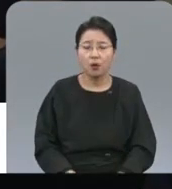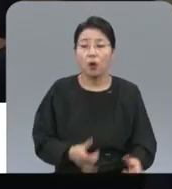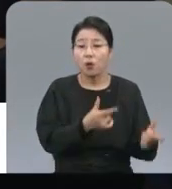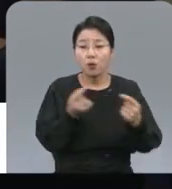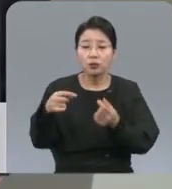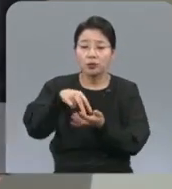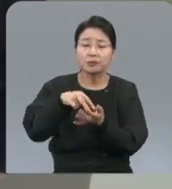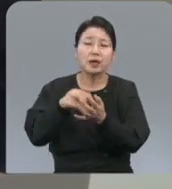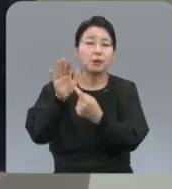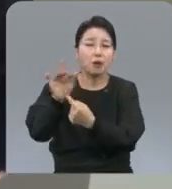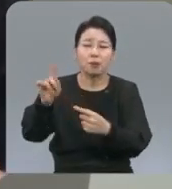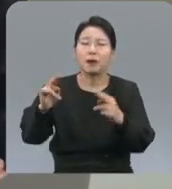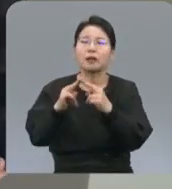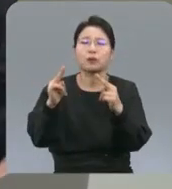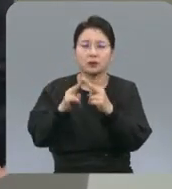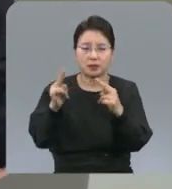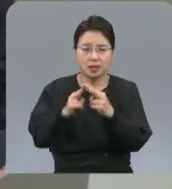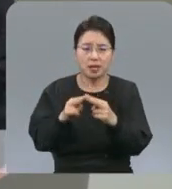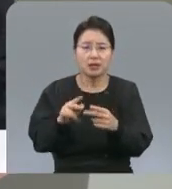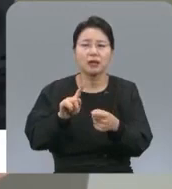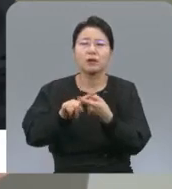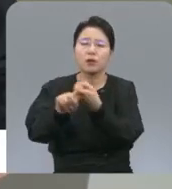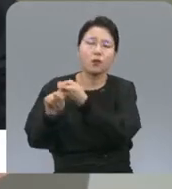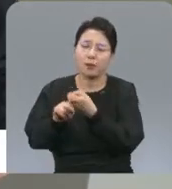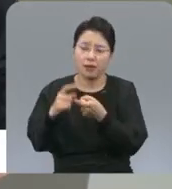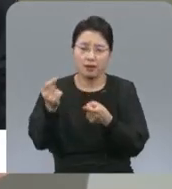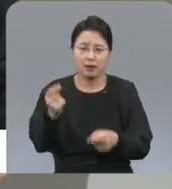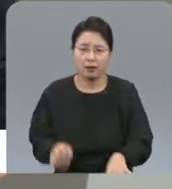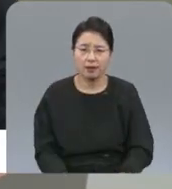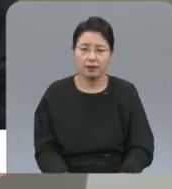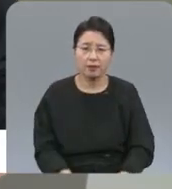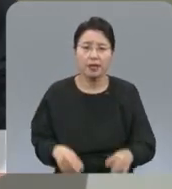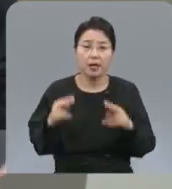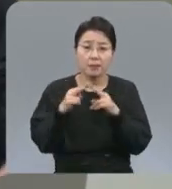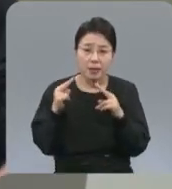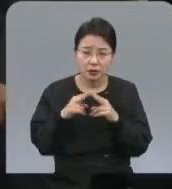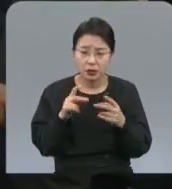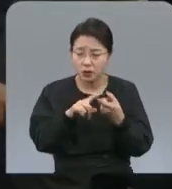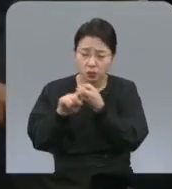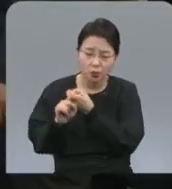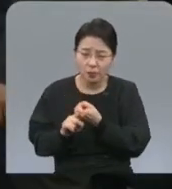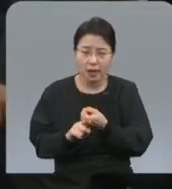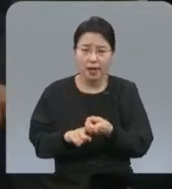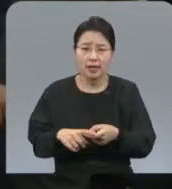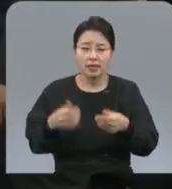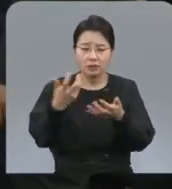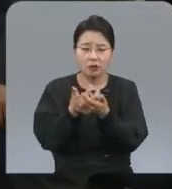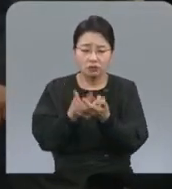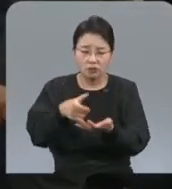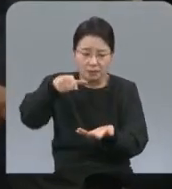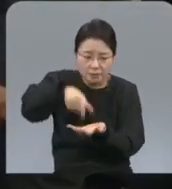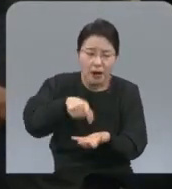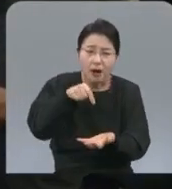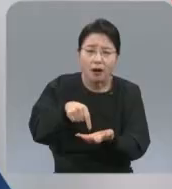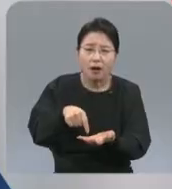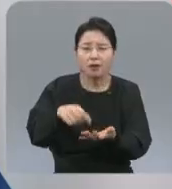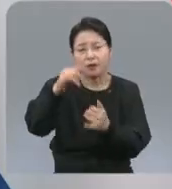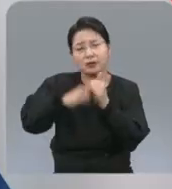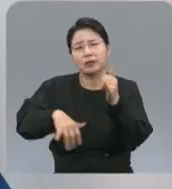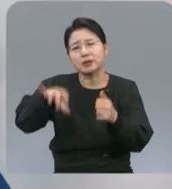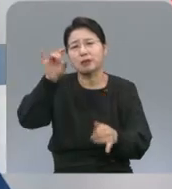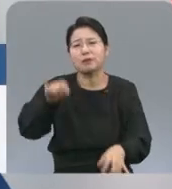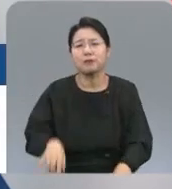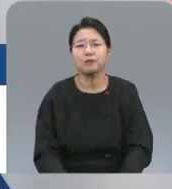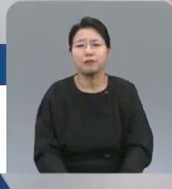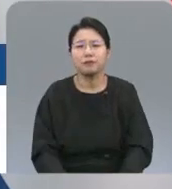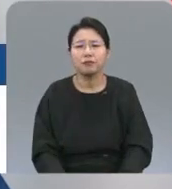建外交工业部长2+2对话机制等。最重要的是，声明正式宣布建立半导体同